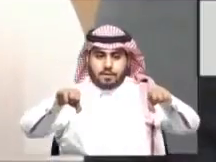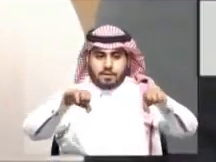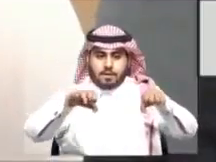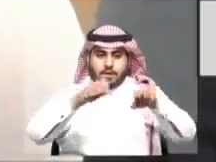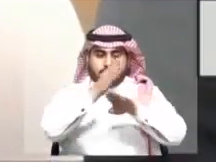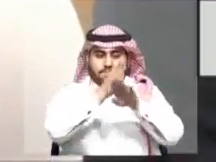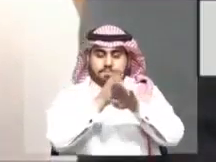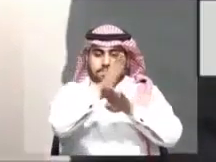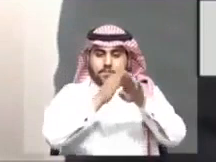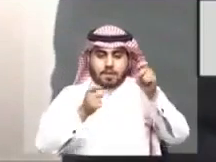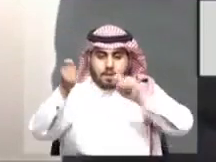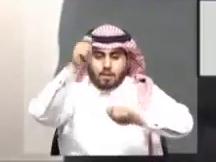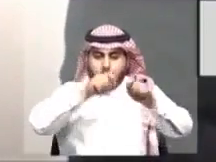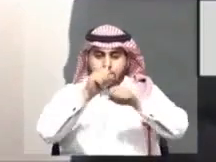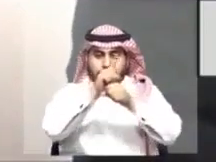للسلاح النووي.